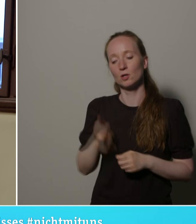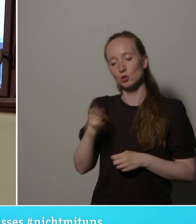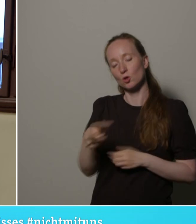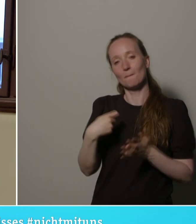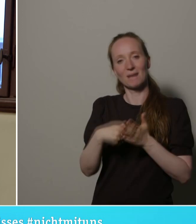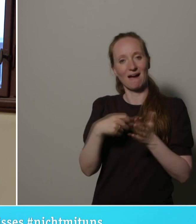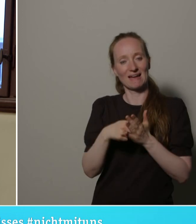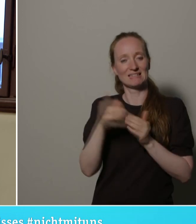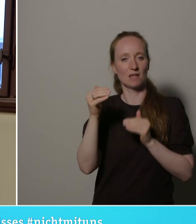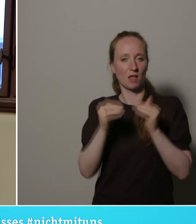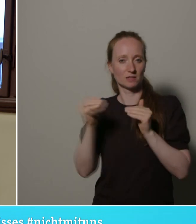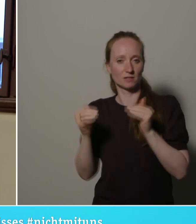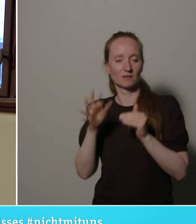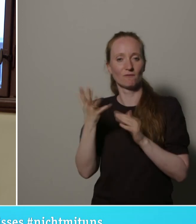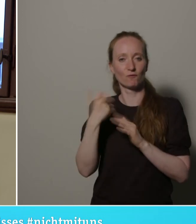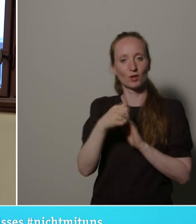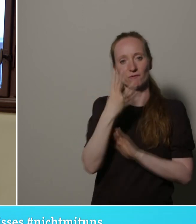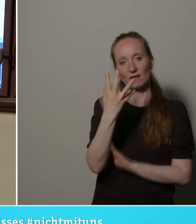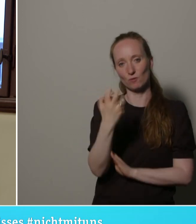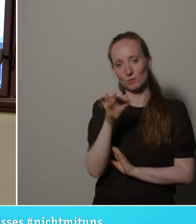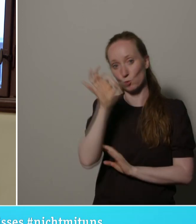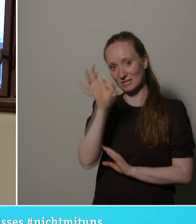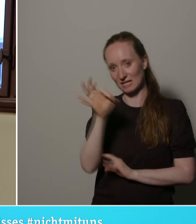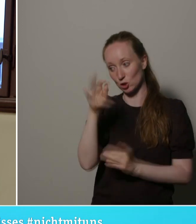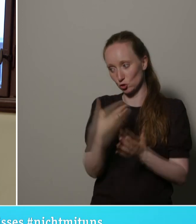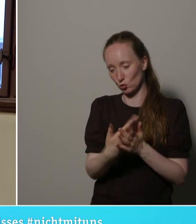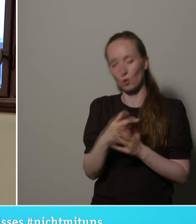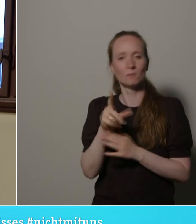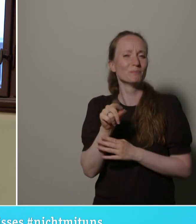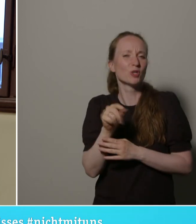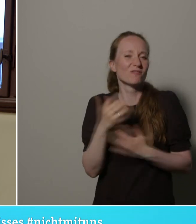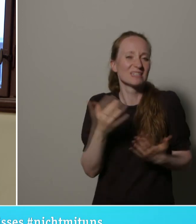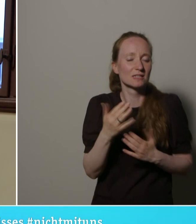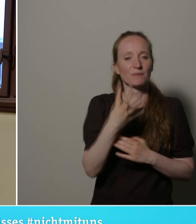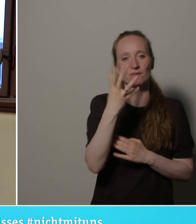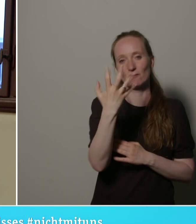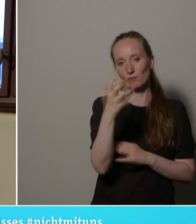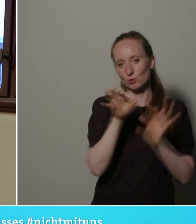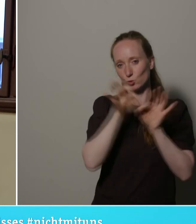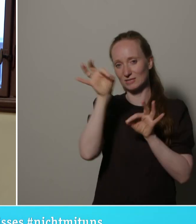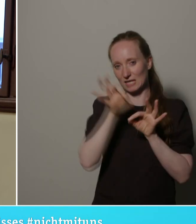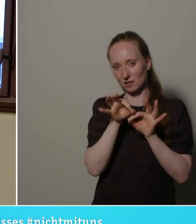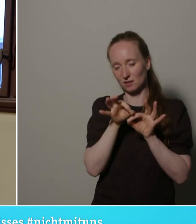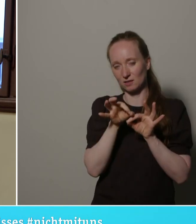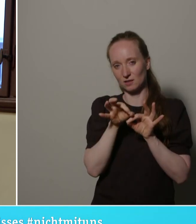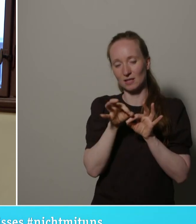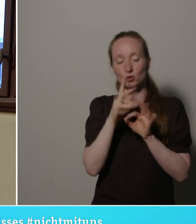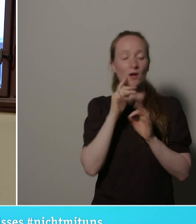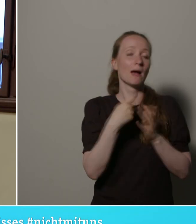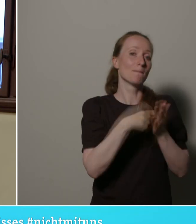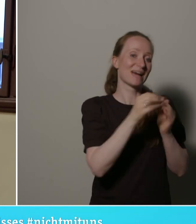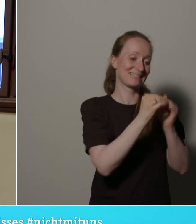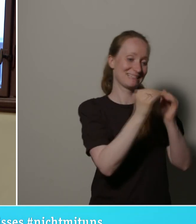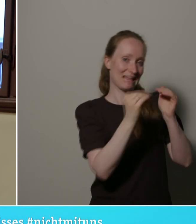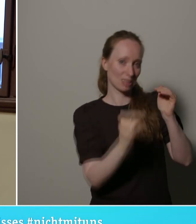Preiselastizität von 54% raus. Das heißt sozusagen, also 54% der Preissenkung werden durch